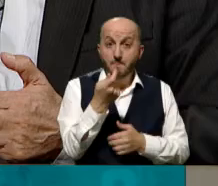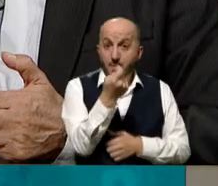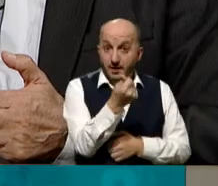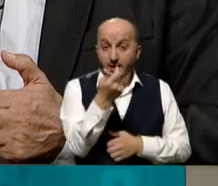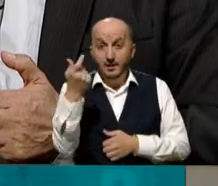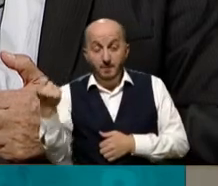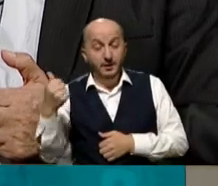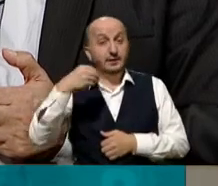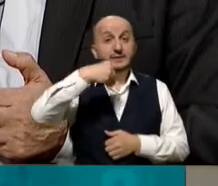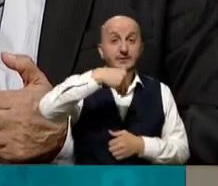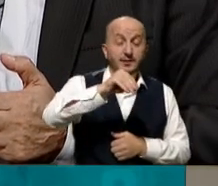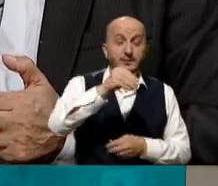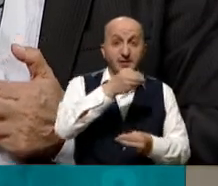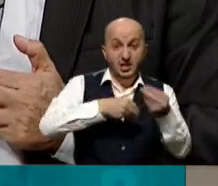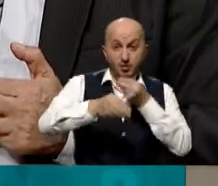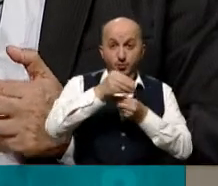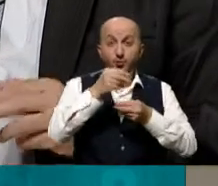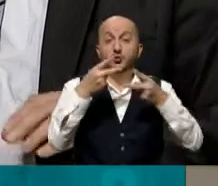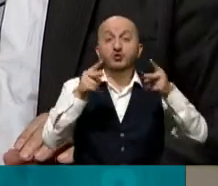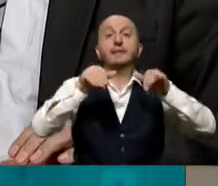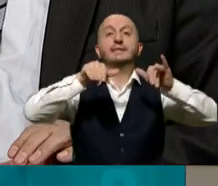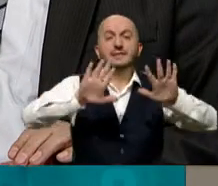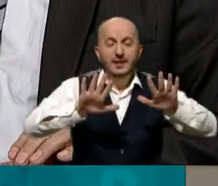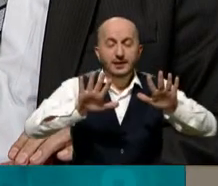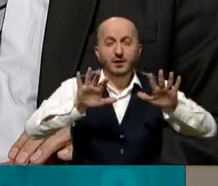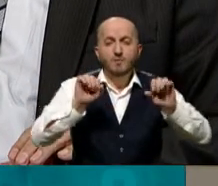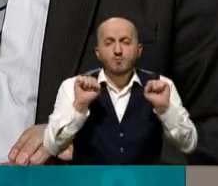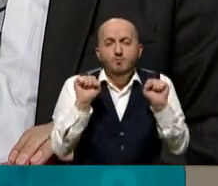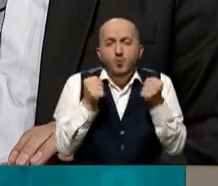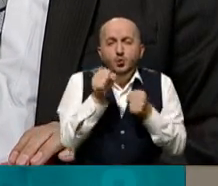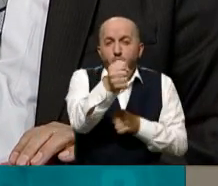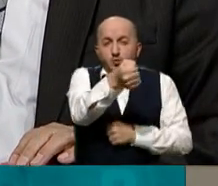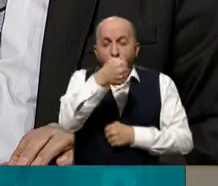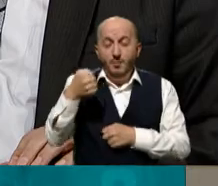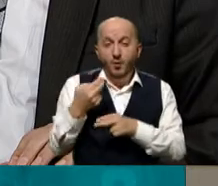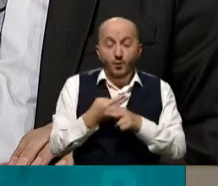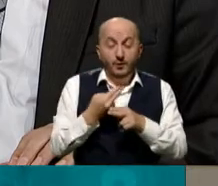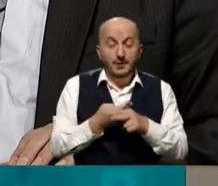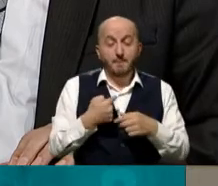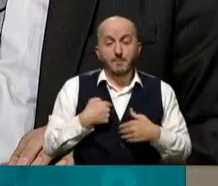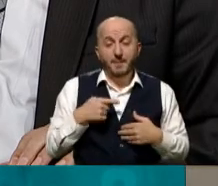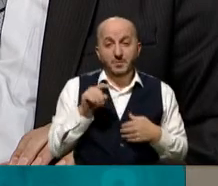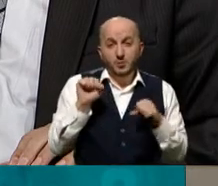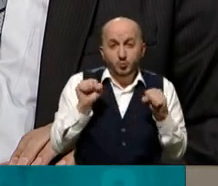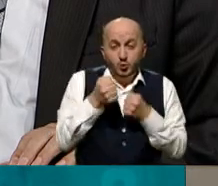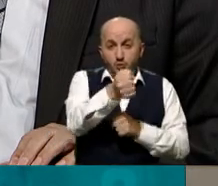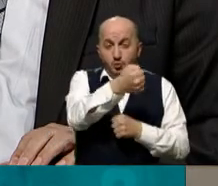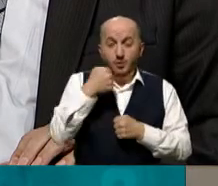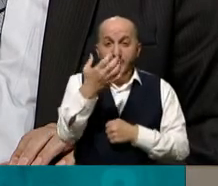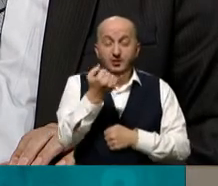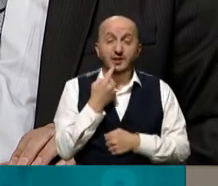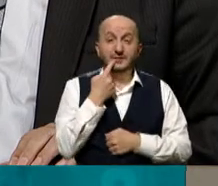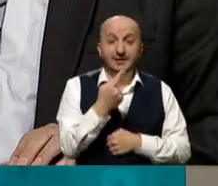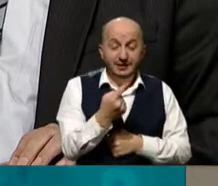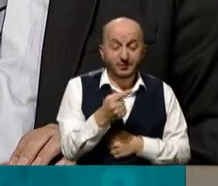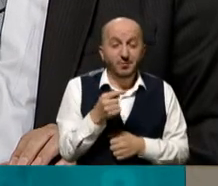satıyor. Bu caiz değil. Hocam bu yine buzdolabı örneğinden gidersek, bankaya gittiğimizde ben bir buzdolabı alacağım dediğinde adam onu